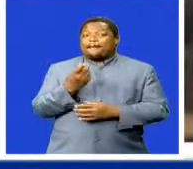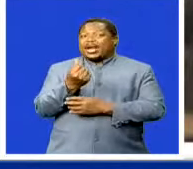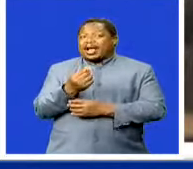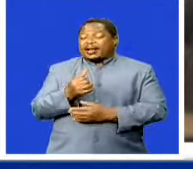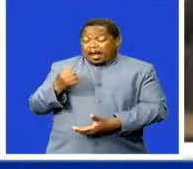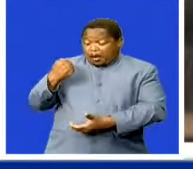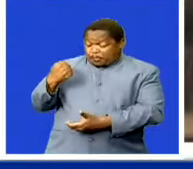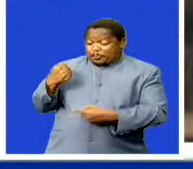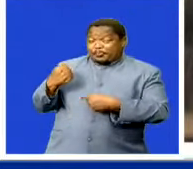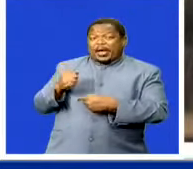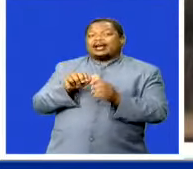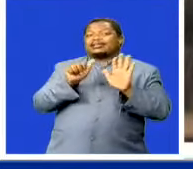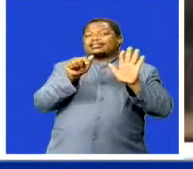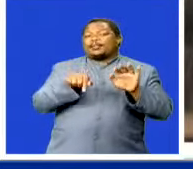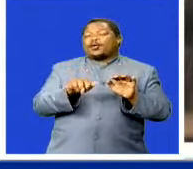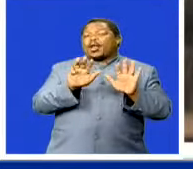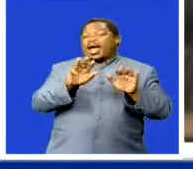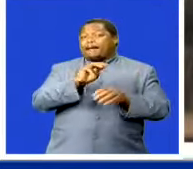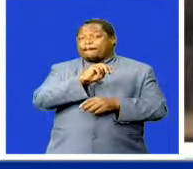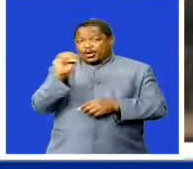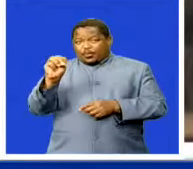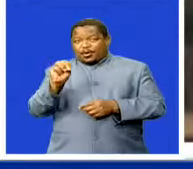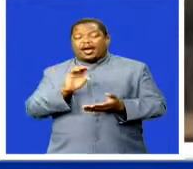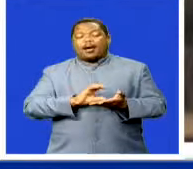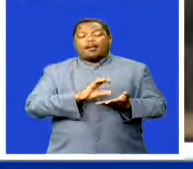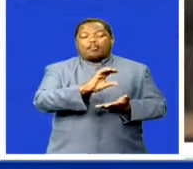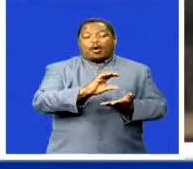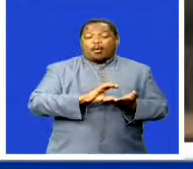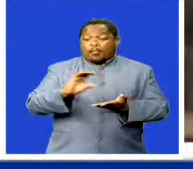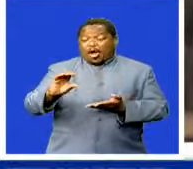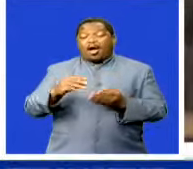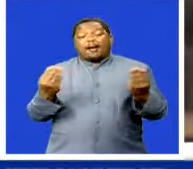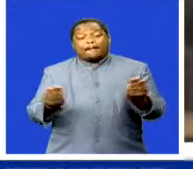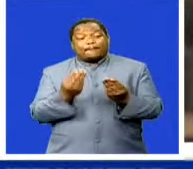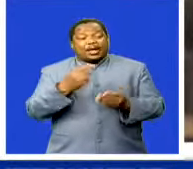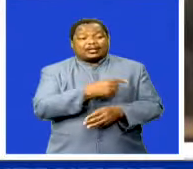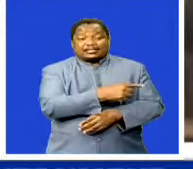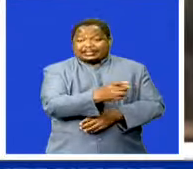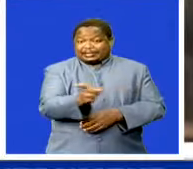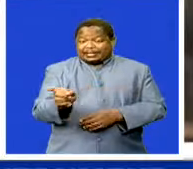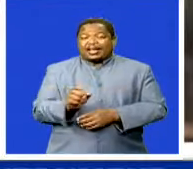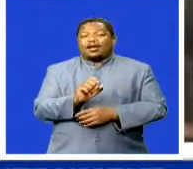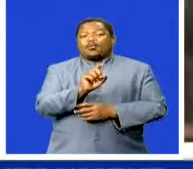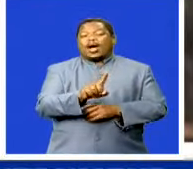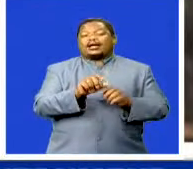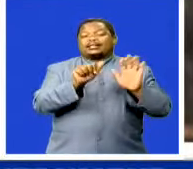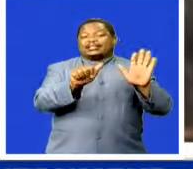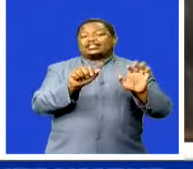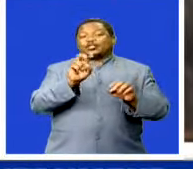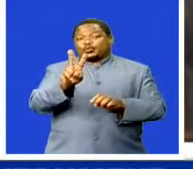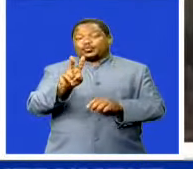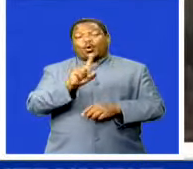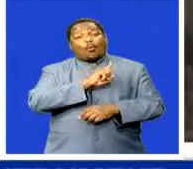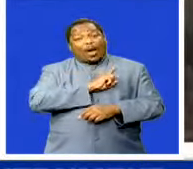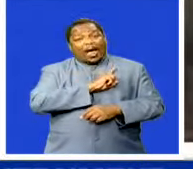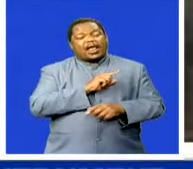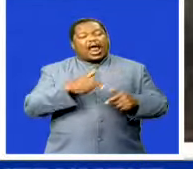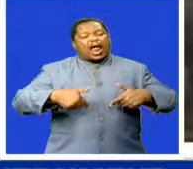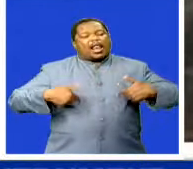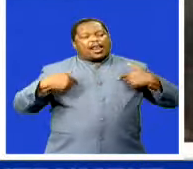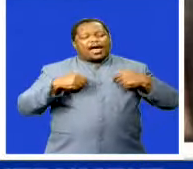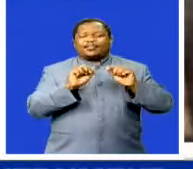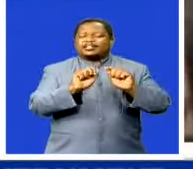162 labalinyalelwa noma impilo yabo yabe seyithanda kwehla kanimbube emhlaba